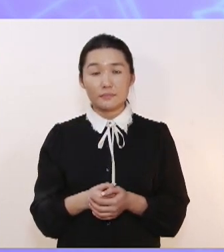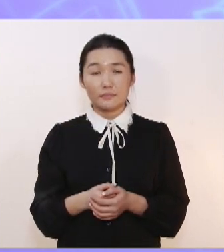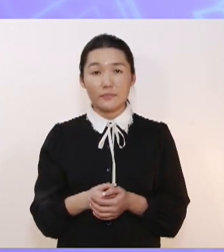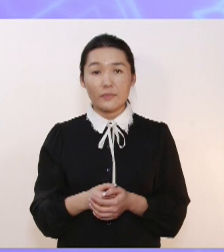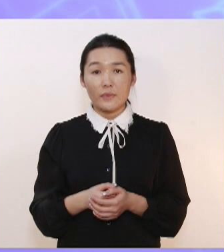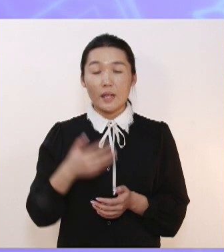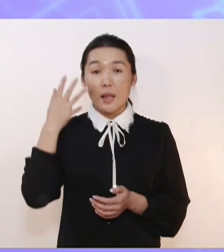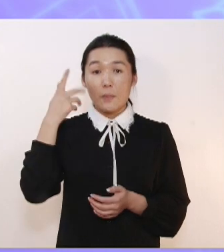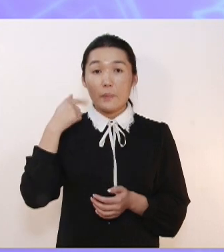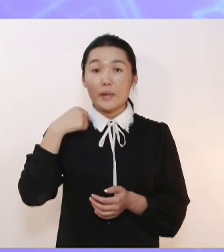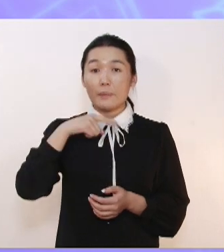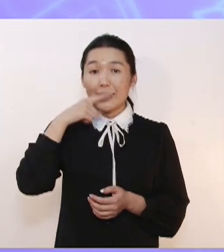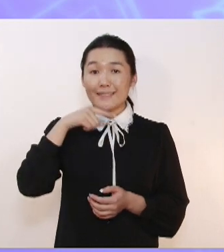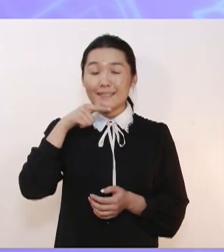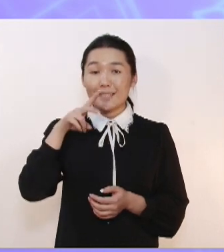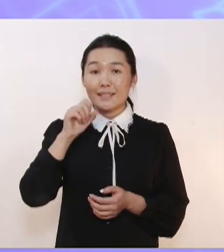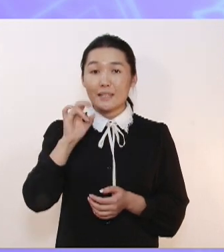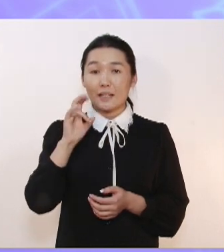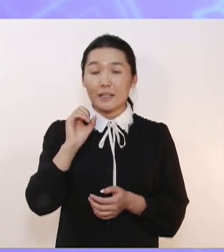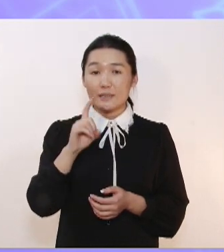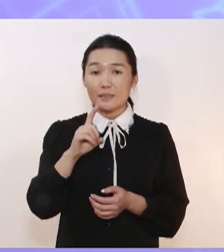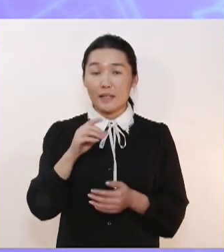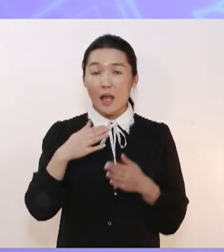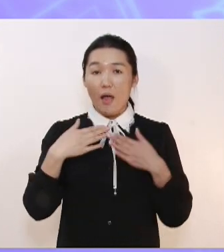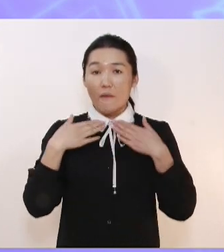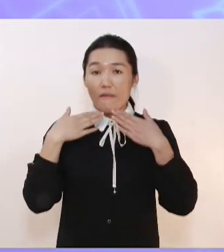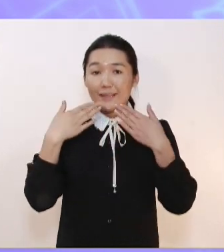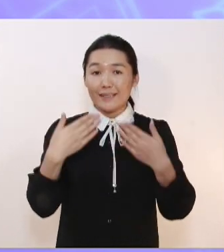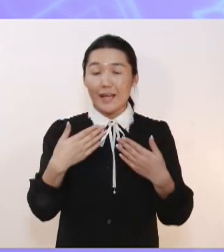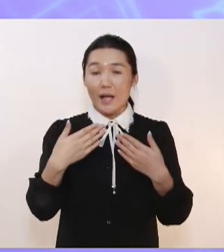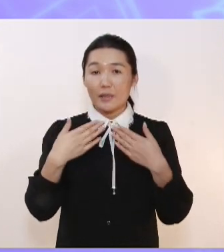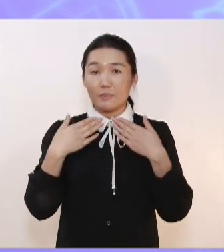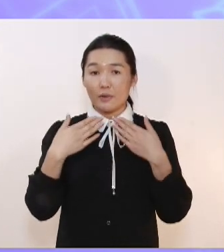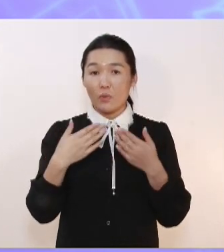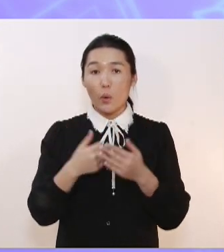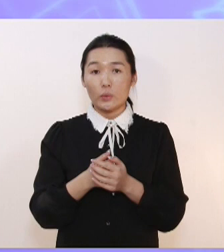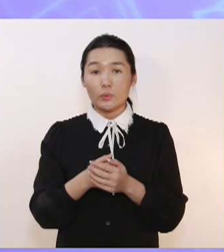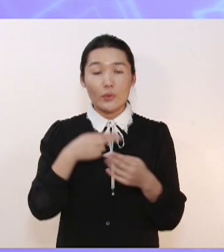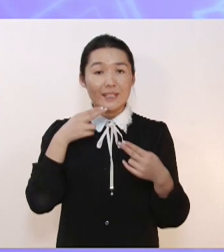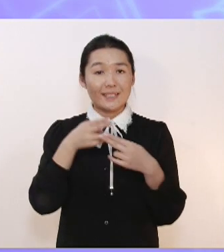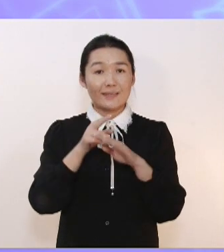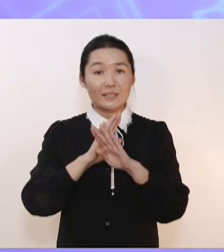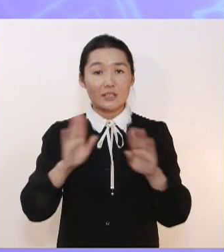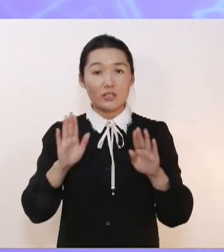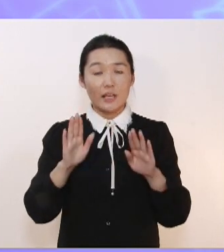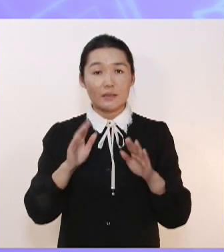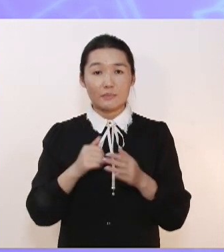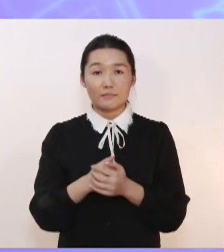При произнесении гласных выдыхаемый воздух не встречает преград.